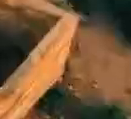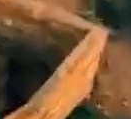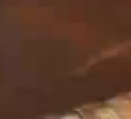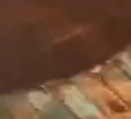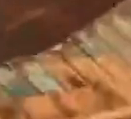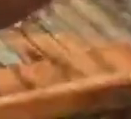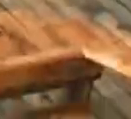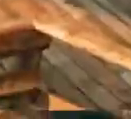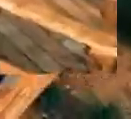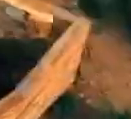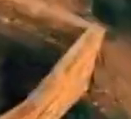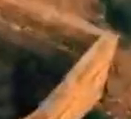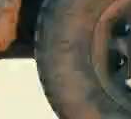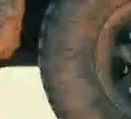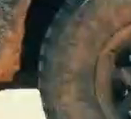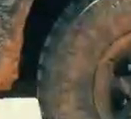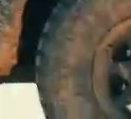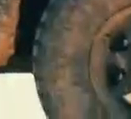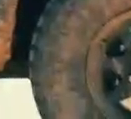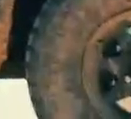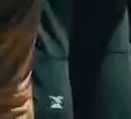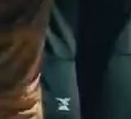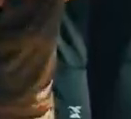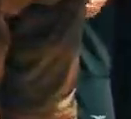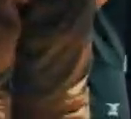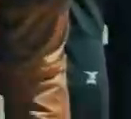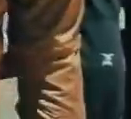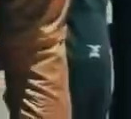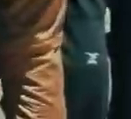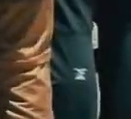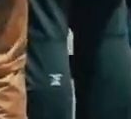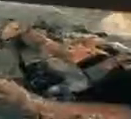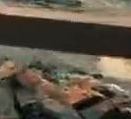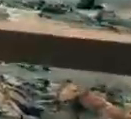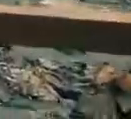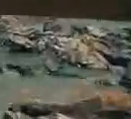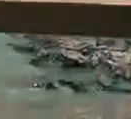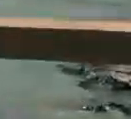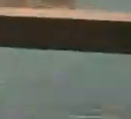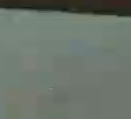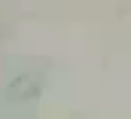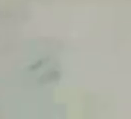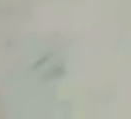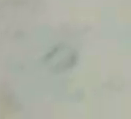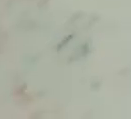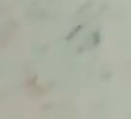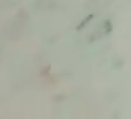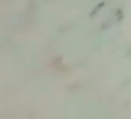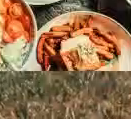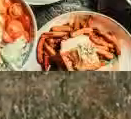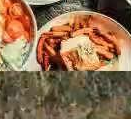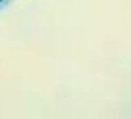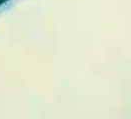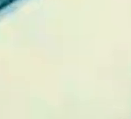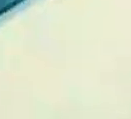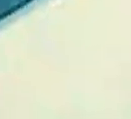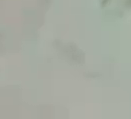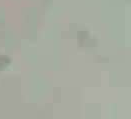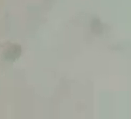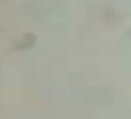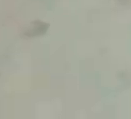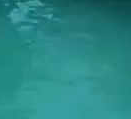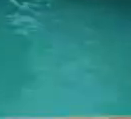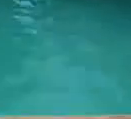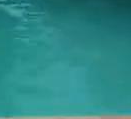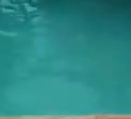and Campsite tunatoa huduma zifuatazo: Ruaha Safaris and Walking Safaris, Team Building Activities, River Breakfast, Lunch and Dinner,